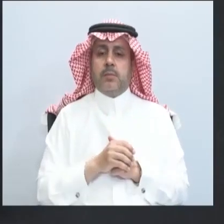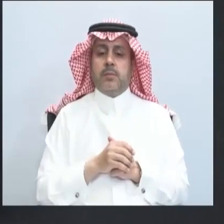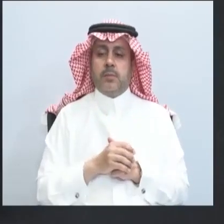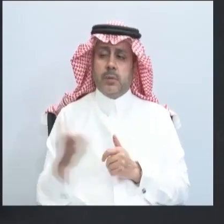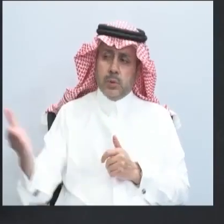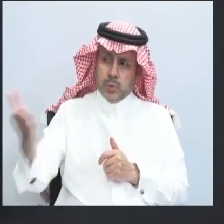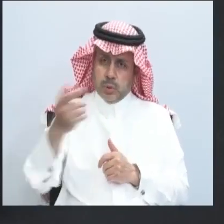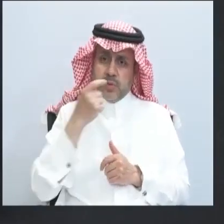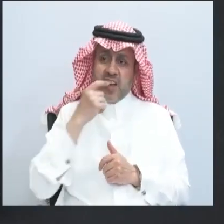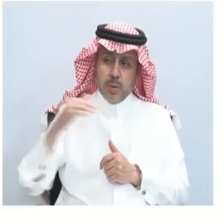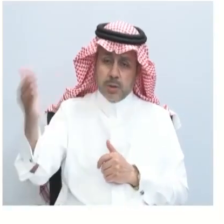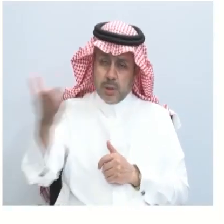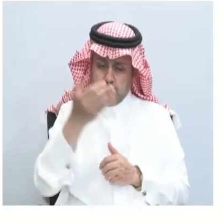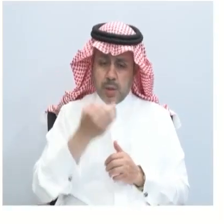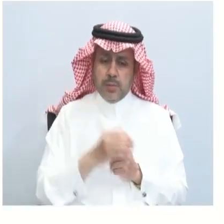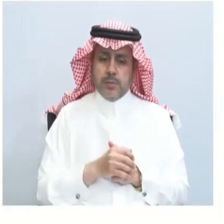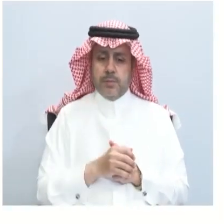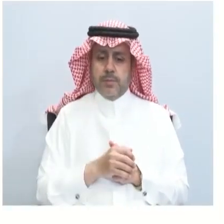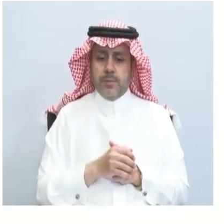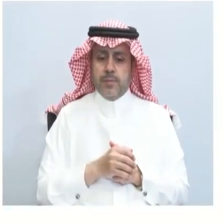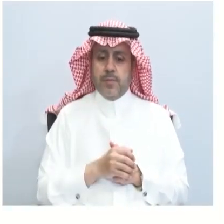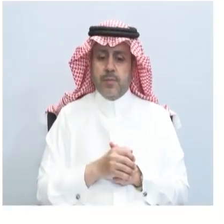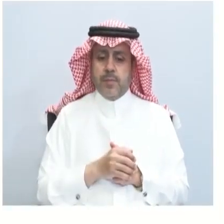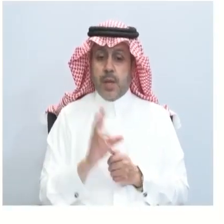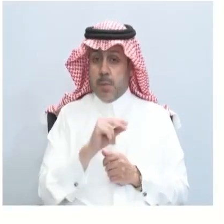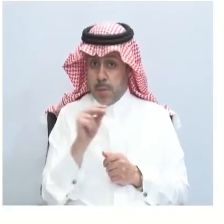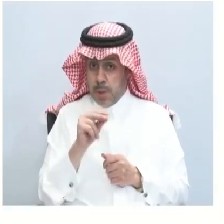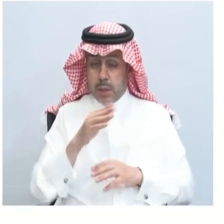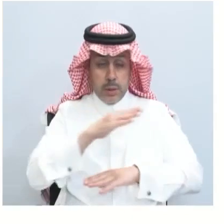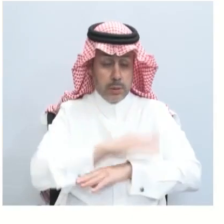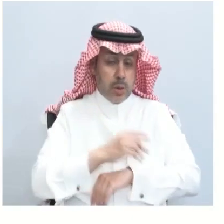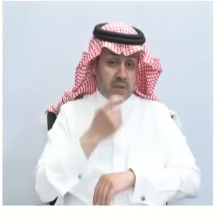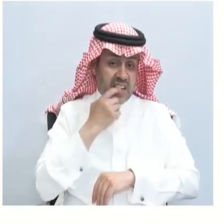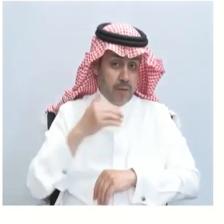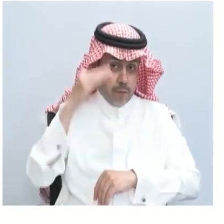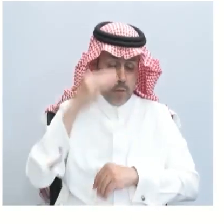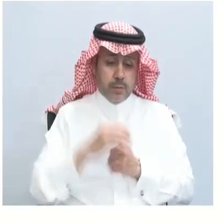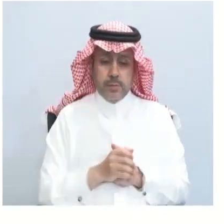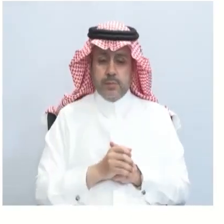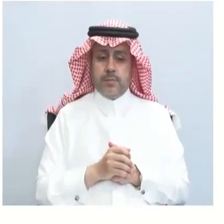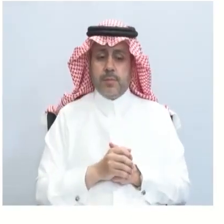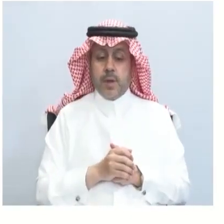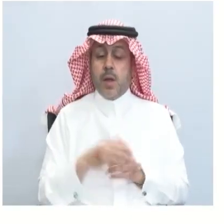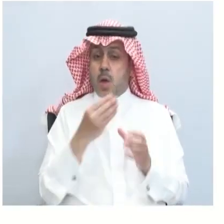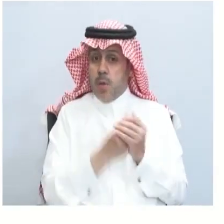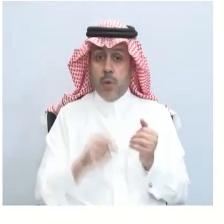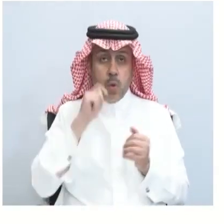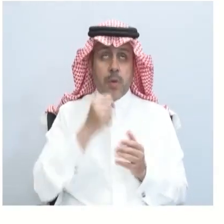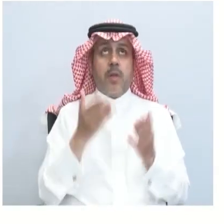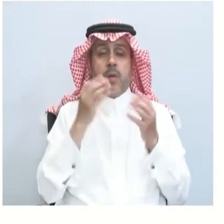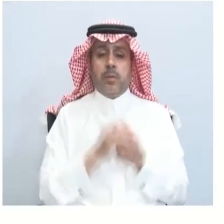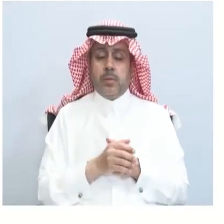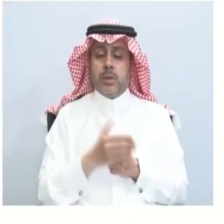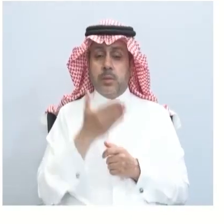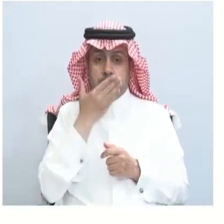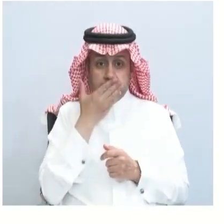وارضاه وفي هذا الحديث من صور الاحترام لمن هو اكبر منه سنا لان ابن عمر رضي الله تعالى عنه وارضاه